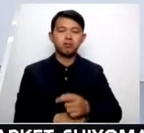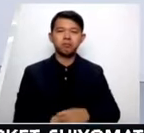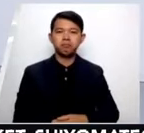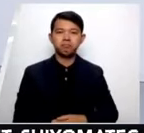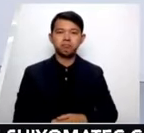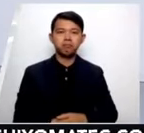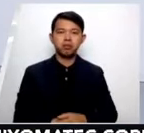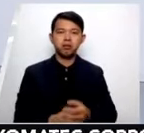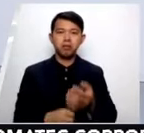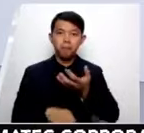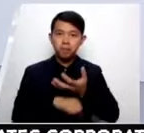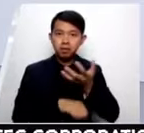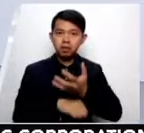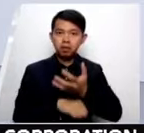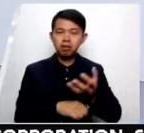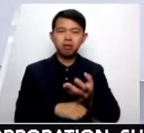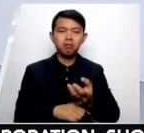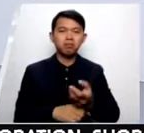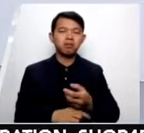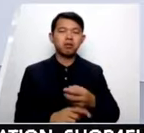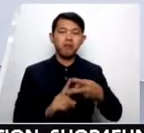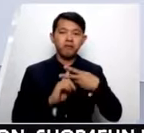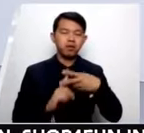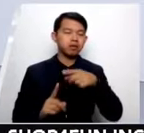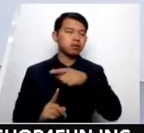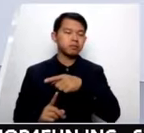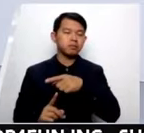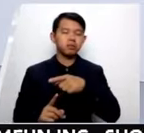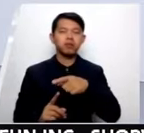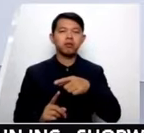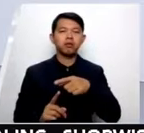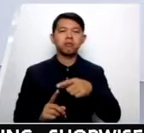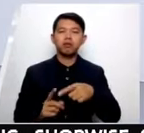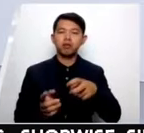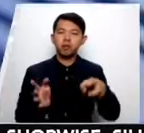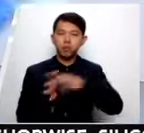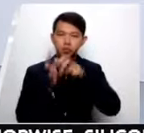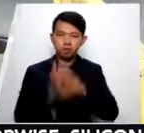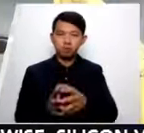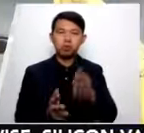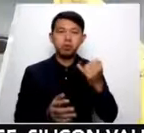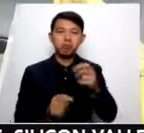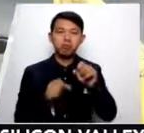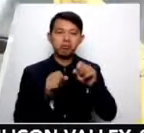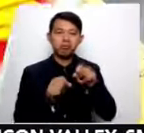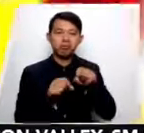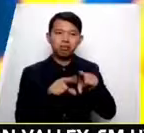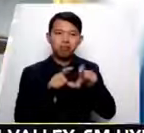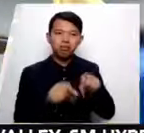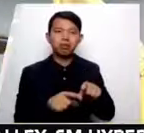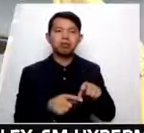na naniningil ng travel insurance. May report si Tina Panganiban Perez.